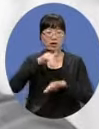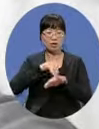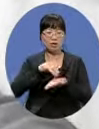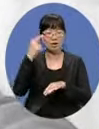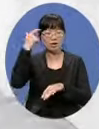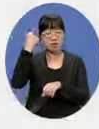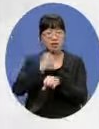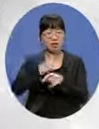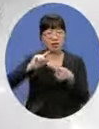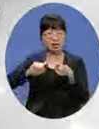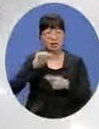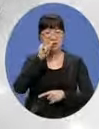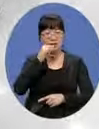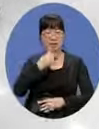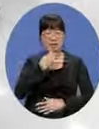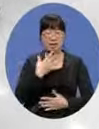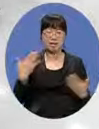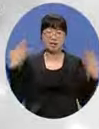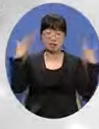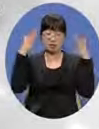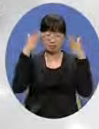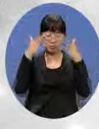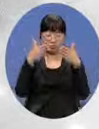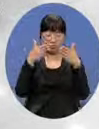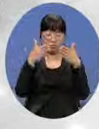기억한 그대로인지에만 집중한다.